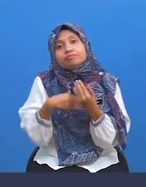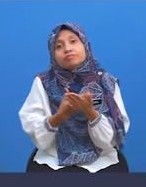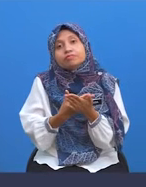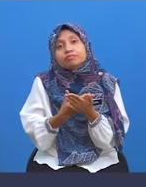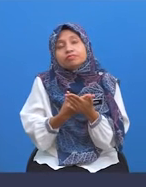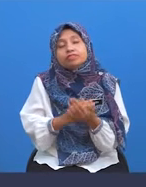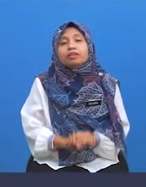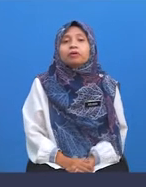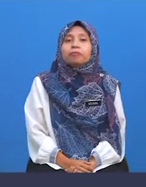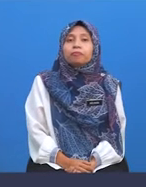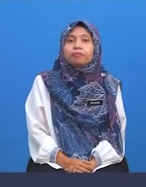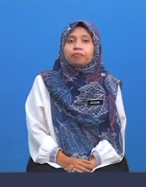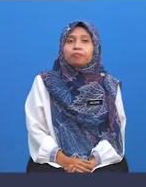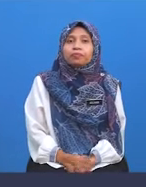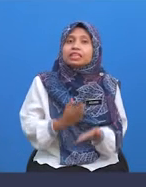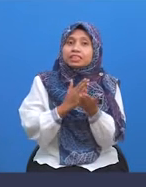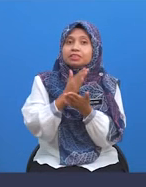graf kita.